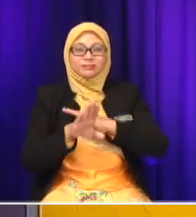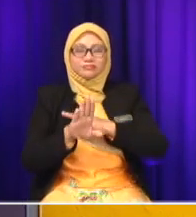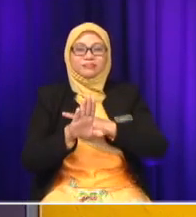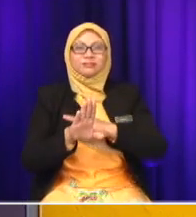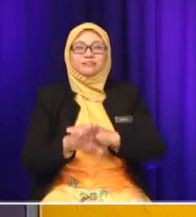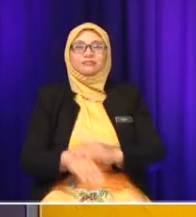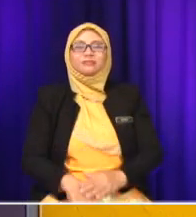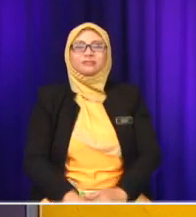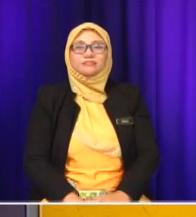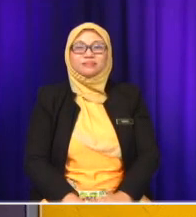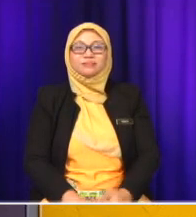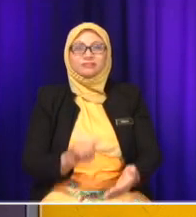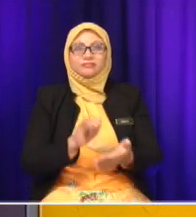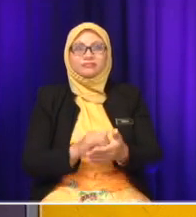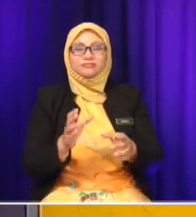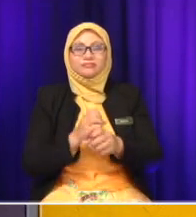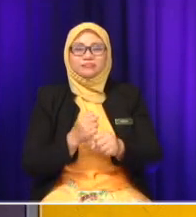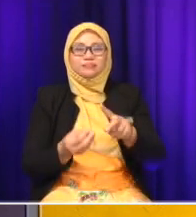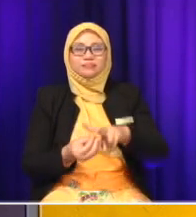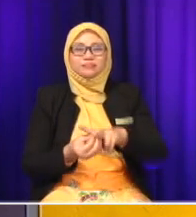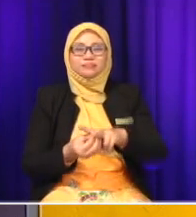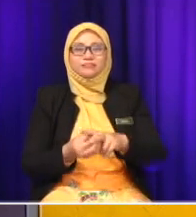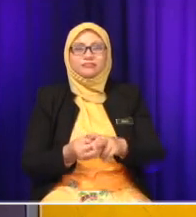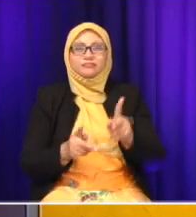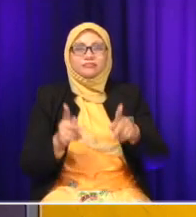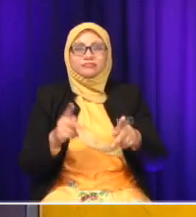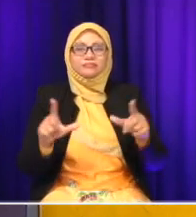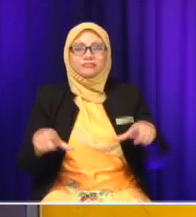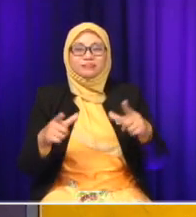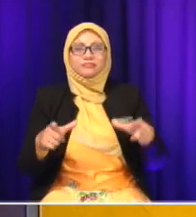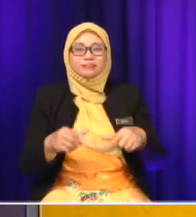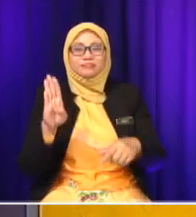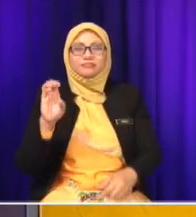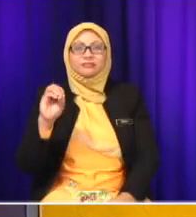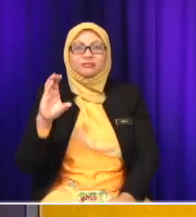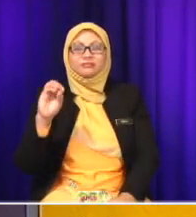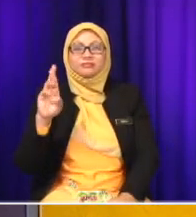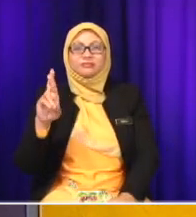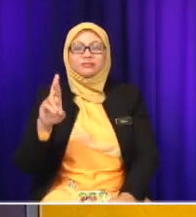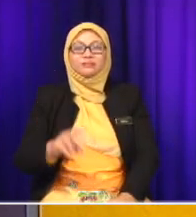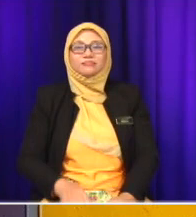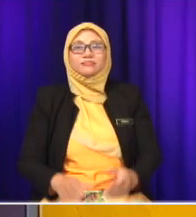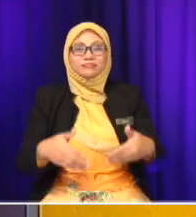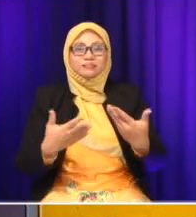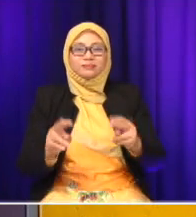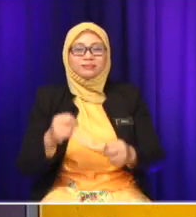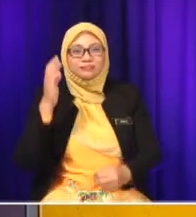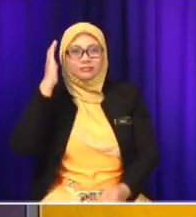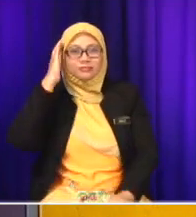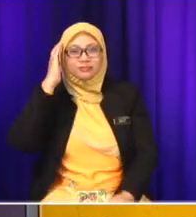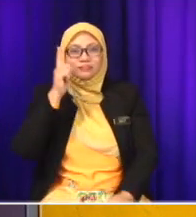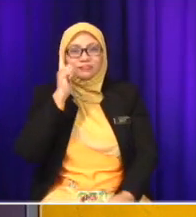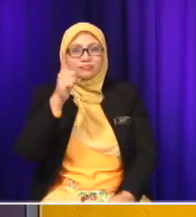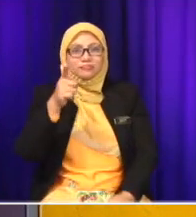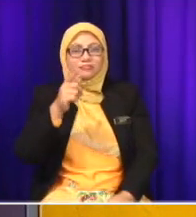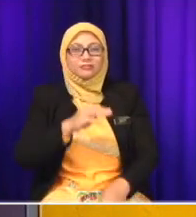kesan sekiranya berlaku kebocoran baik macam mana kita nak lihat sama ada berlaku kebocoran ataupun tak kita lihat pada saiz